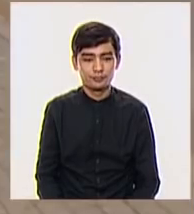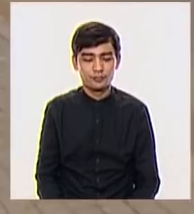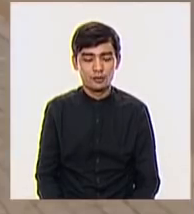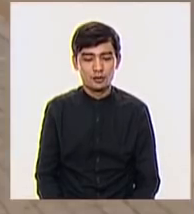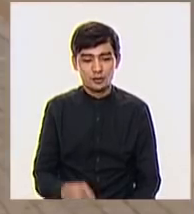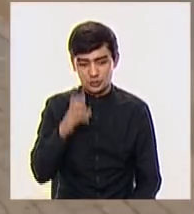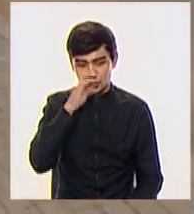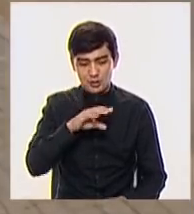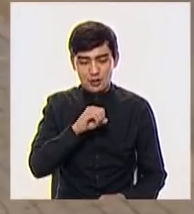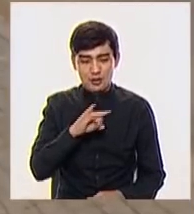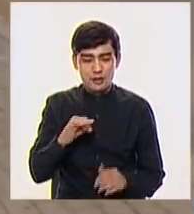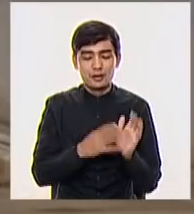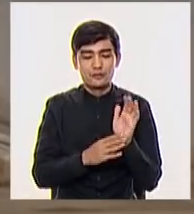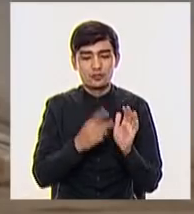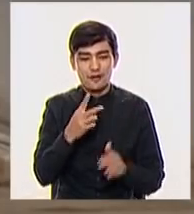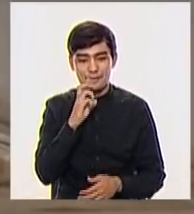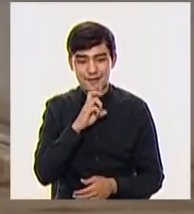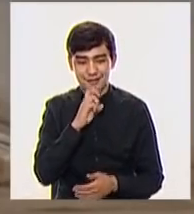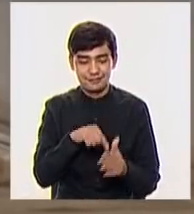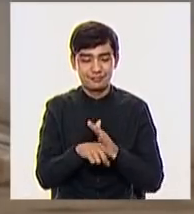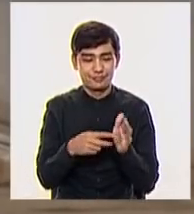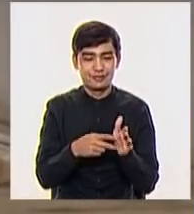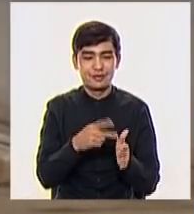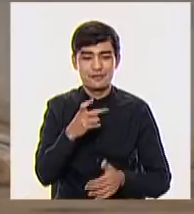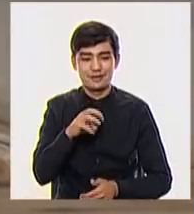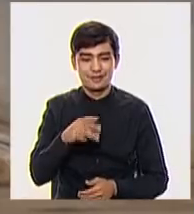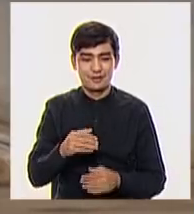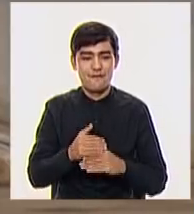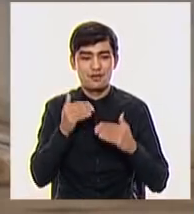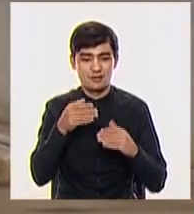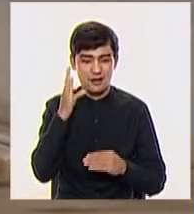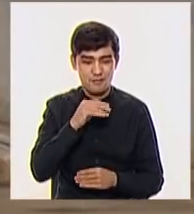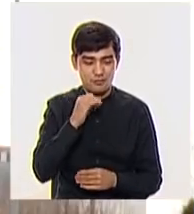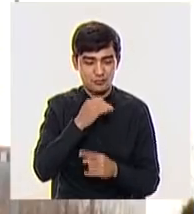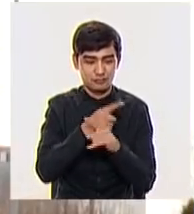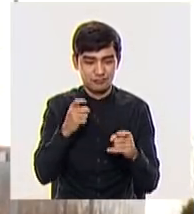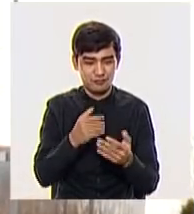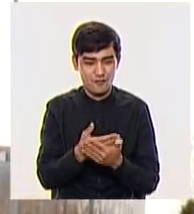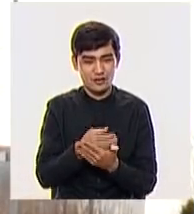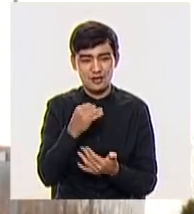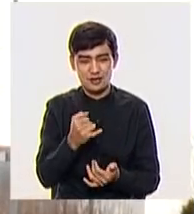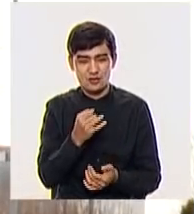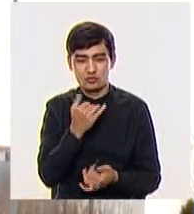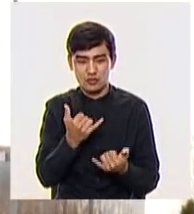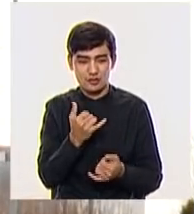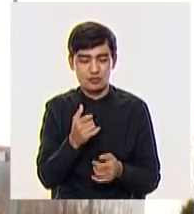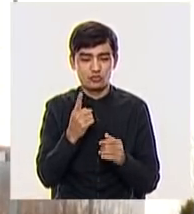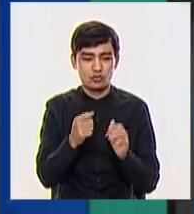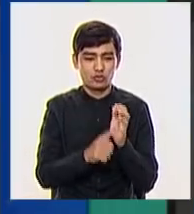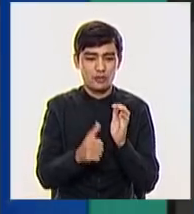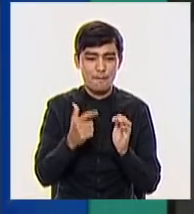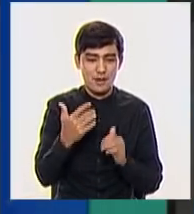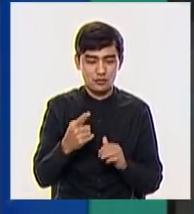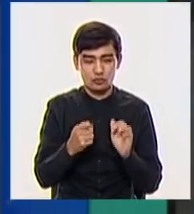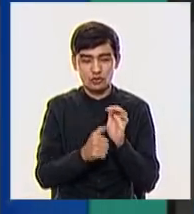Ел ішінде АИ-92 маркалы бензиннің бағасы 200 теңгеден асуы мүмкін деген ақпарат айтылып жүр. Бүгін кей жерлерде